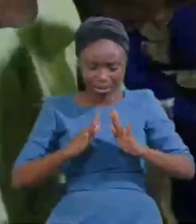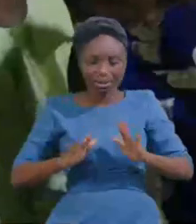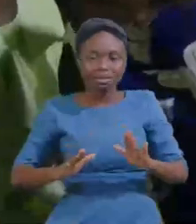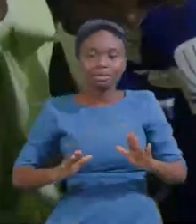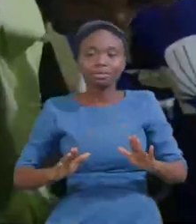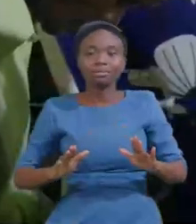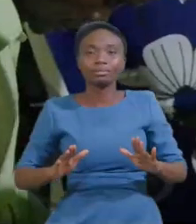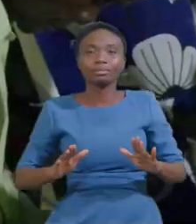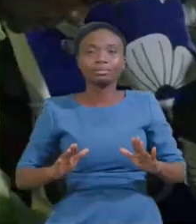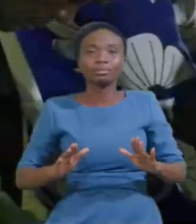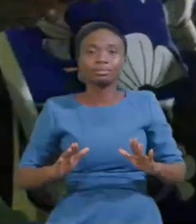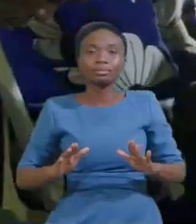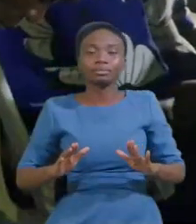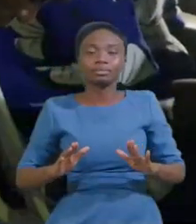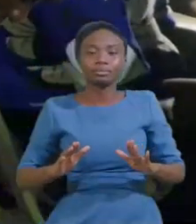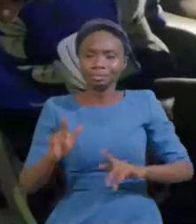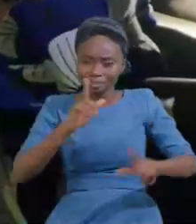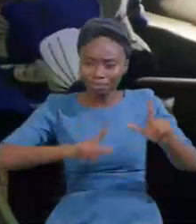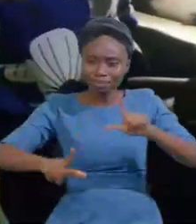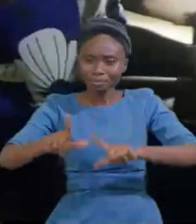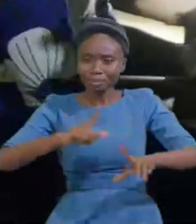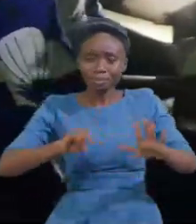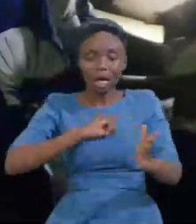Je choisis le royaume de paix.